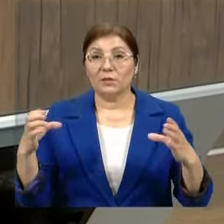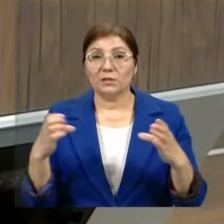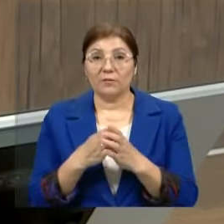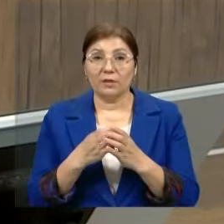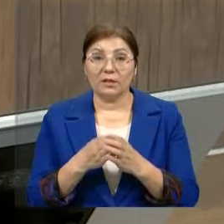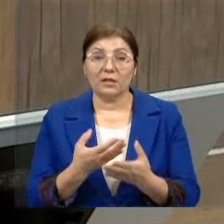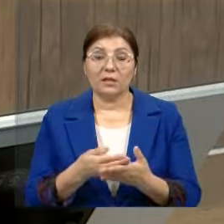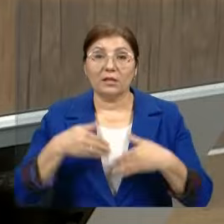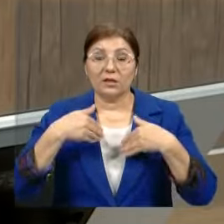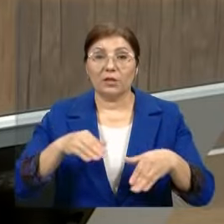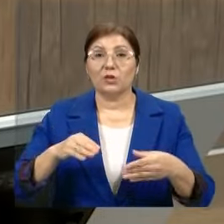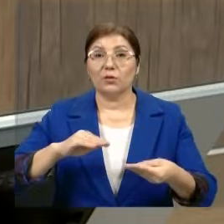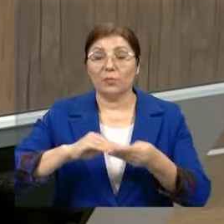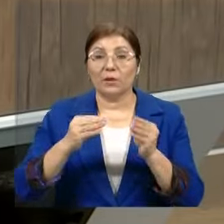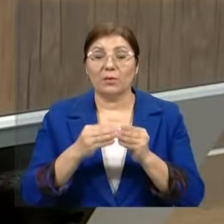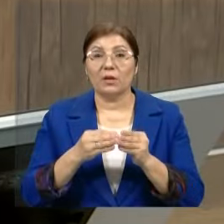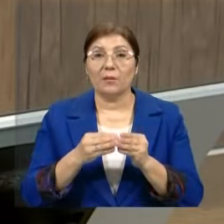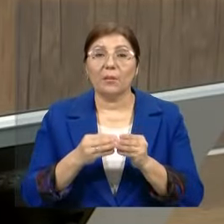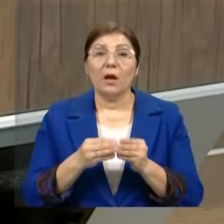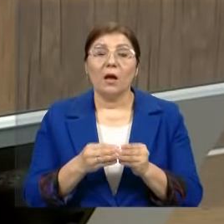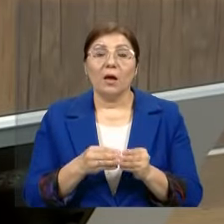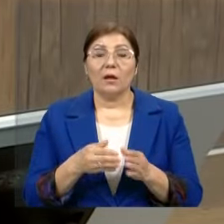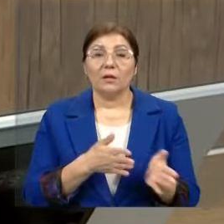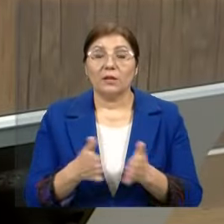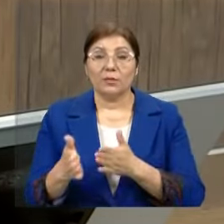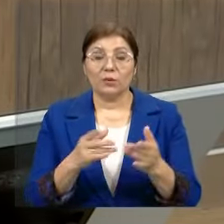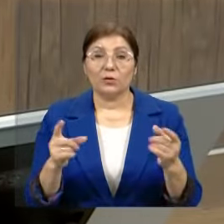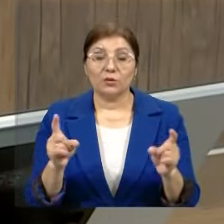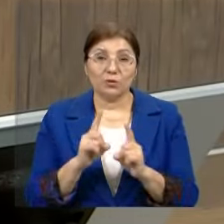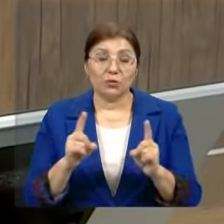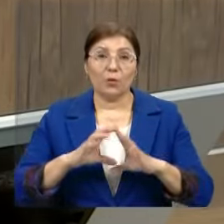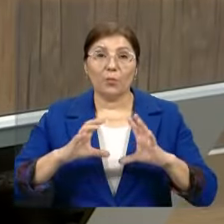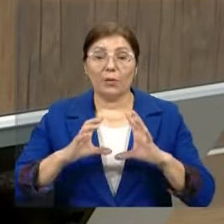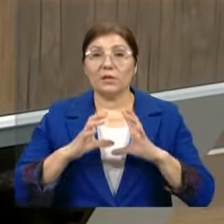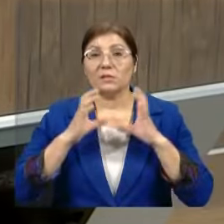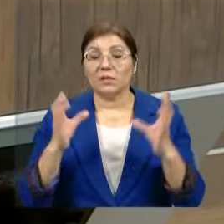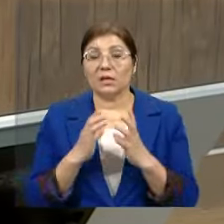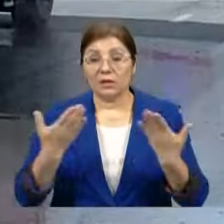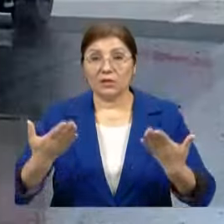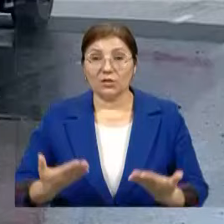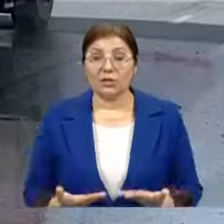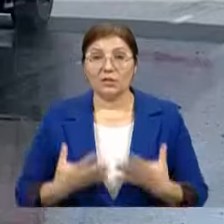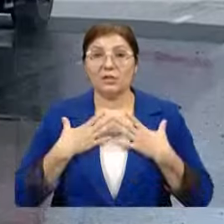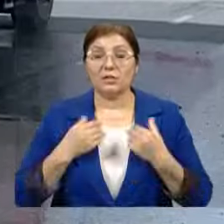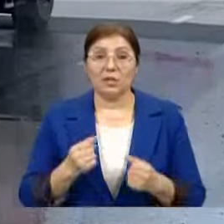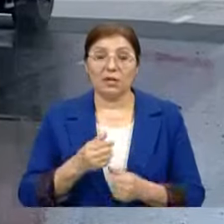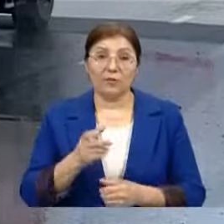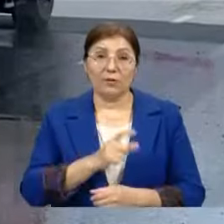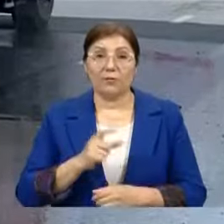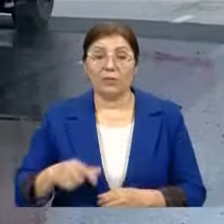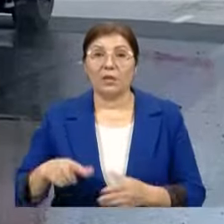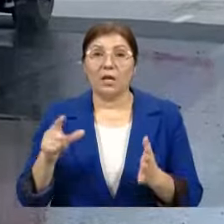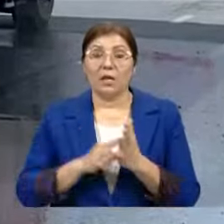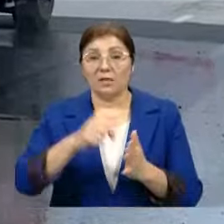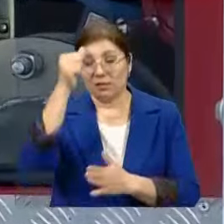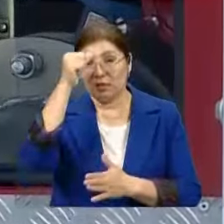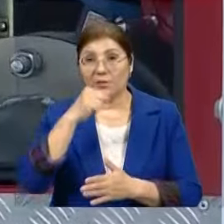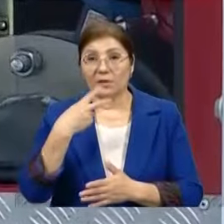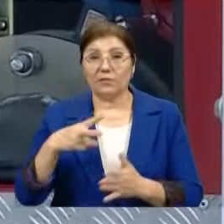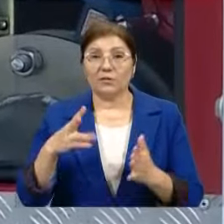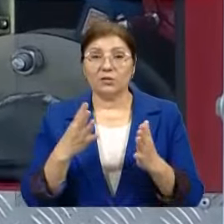решению проблем травматизма на дорогах, чтобы общими усилиями сохранить жизни и здоровье наших граждан. Также за 7 месяцев 2024